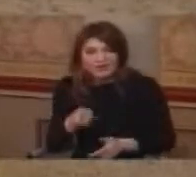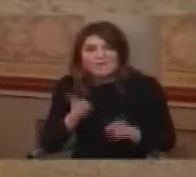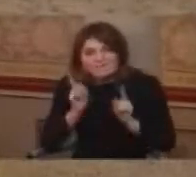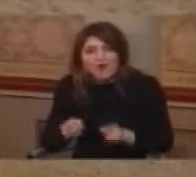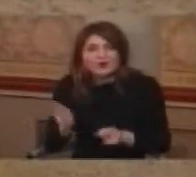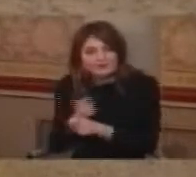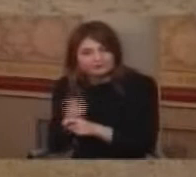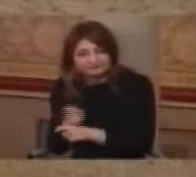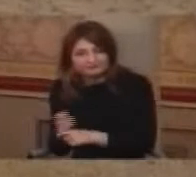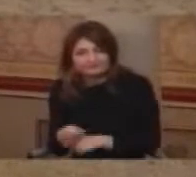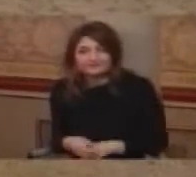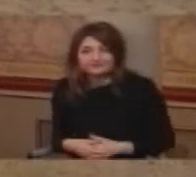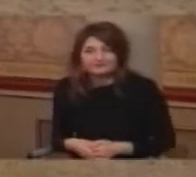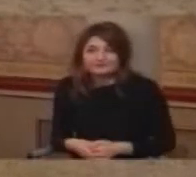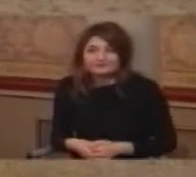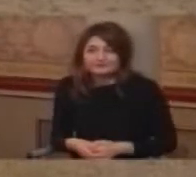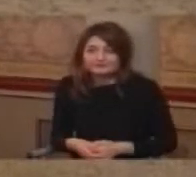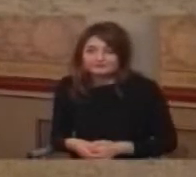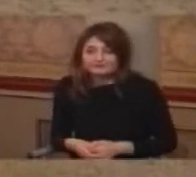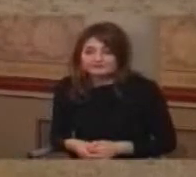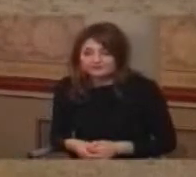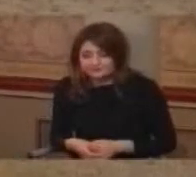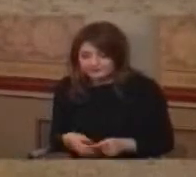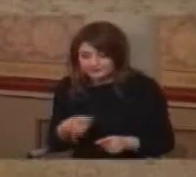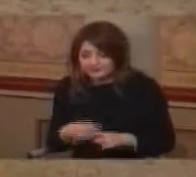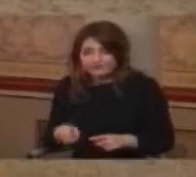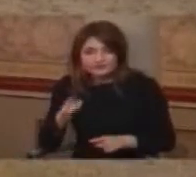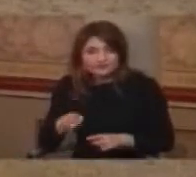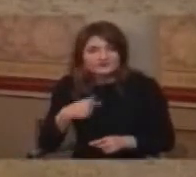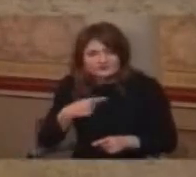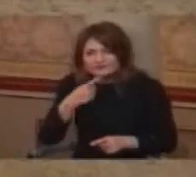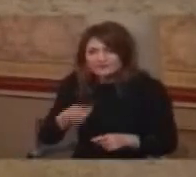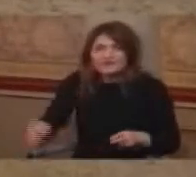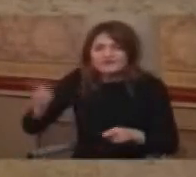poraditi. I zato se zalažemo za intenzivnije zapošljavanje